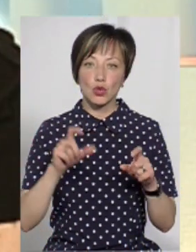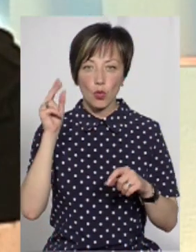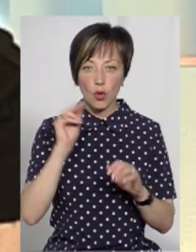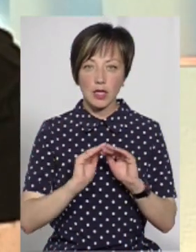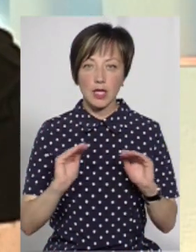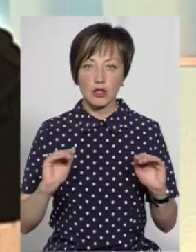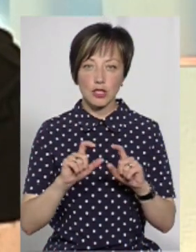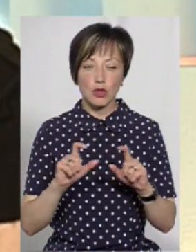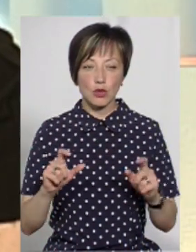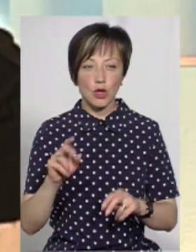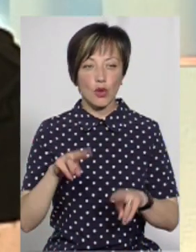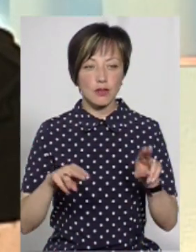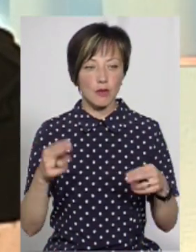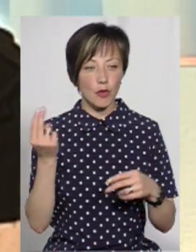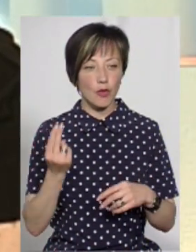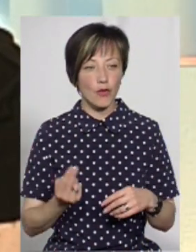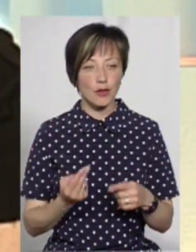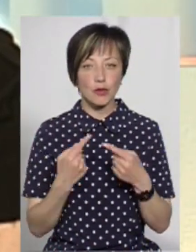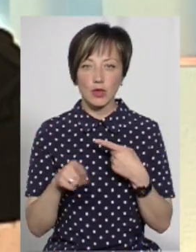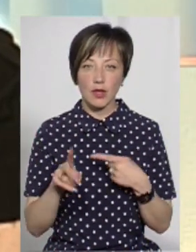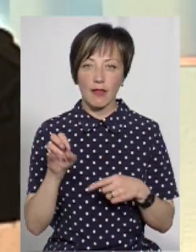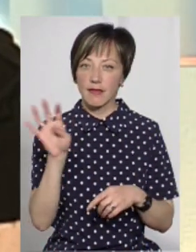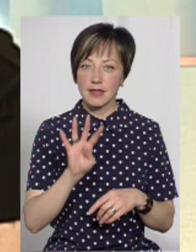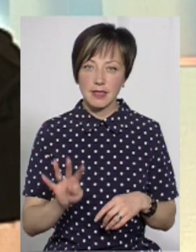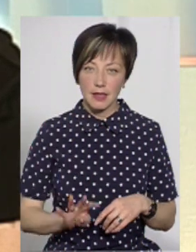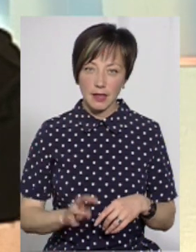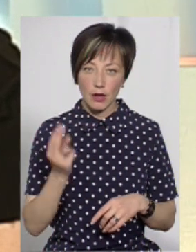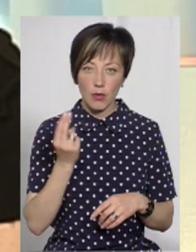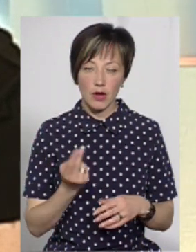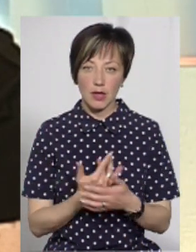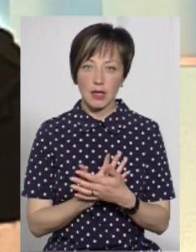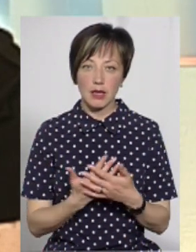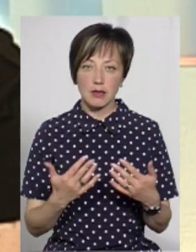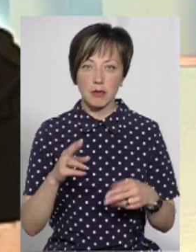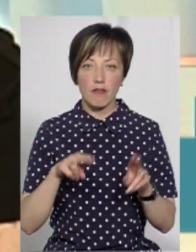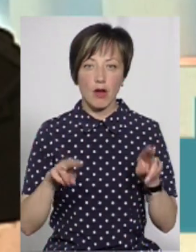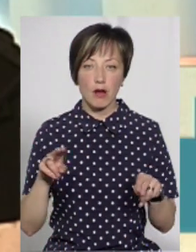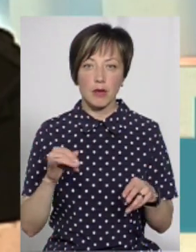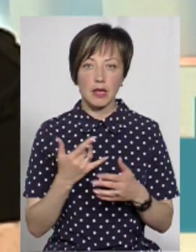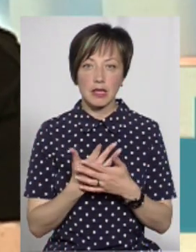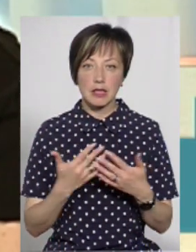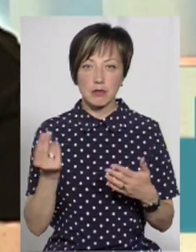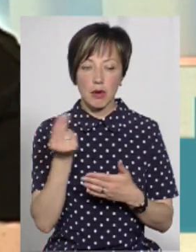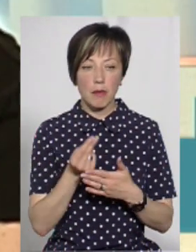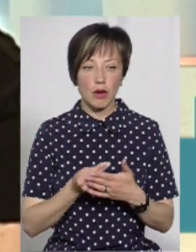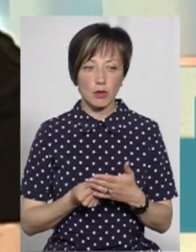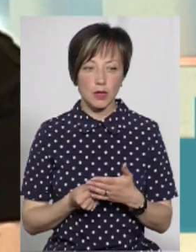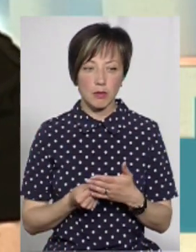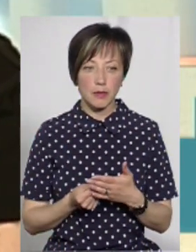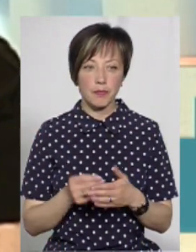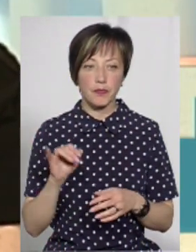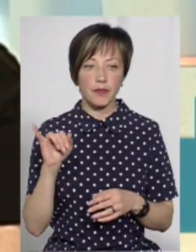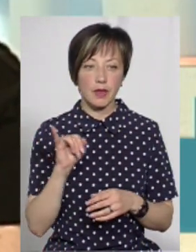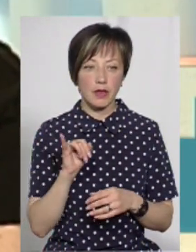дитячі садочки розфарбовують по-іншому. Не в сірий колір, а різними фарбами, з різними малюнками.